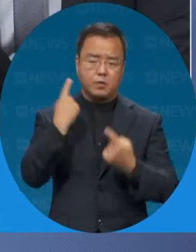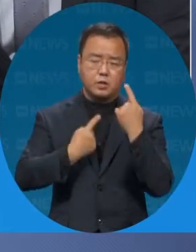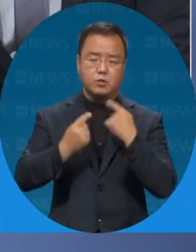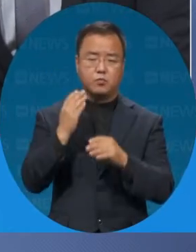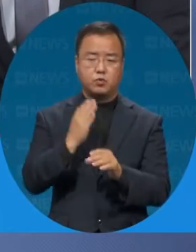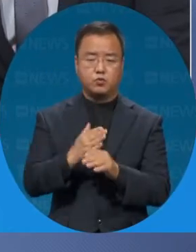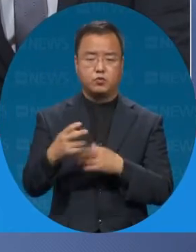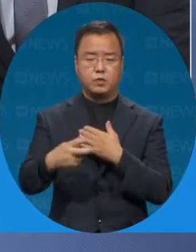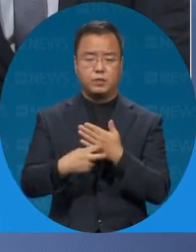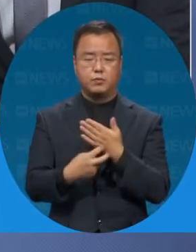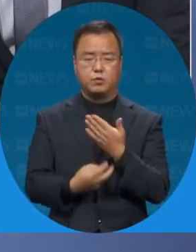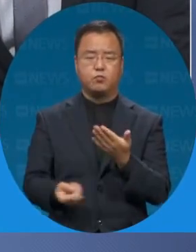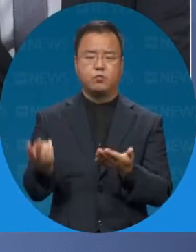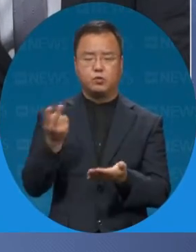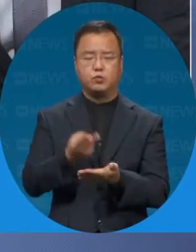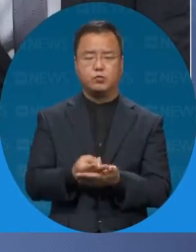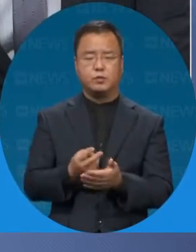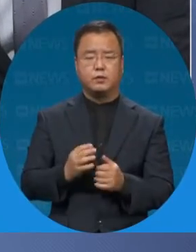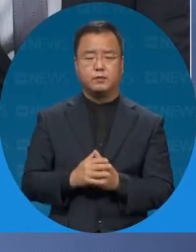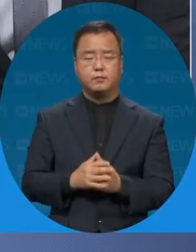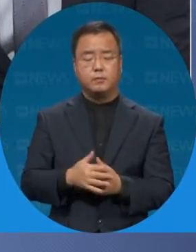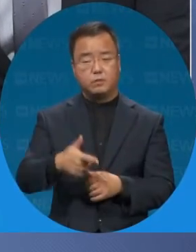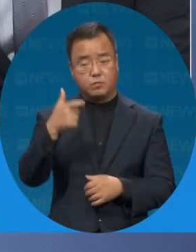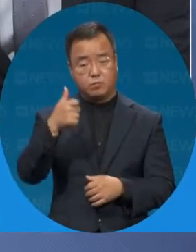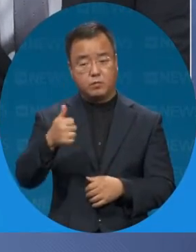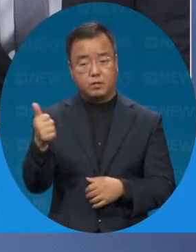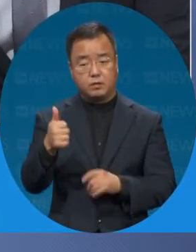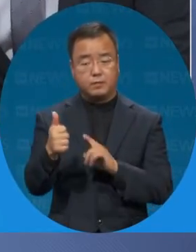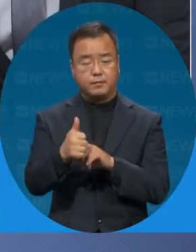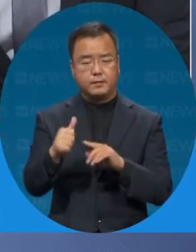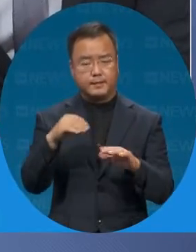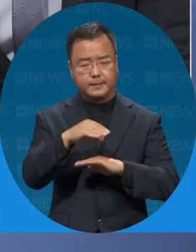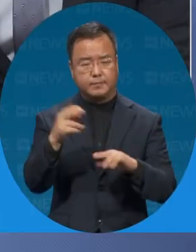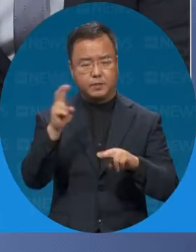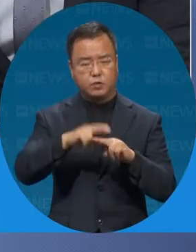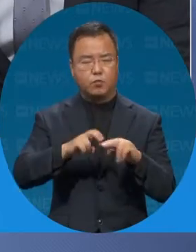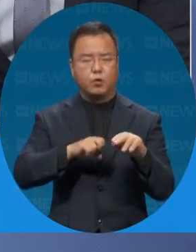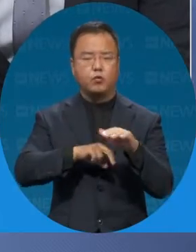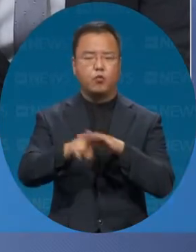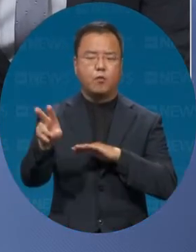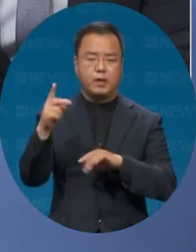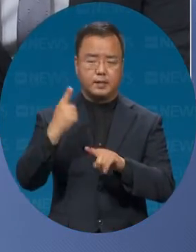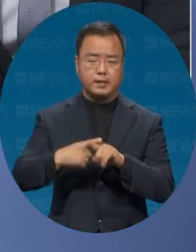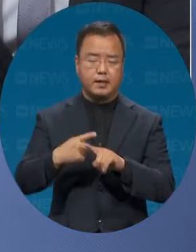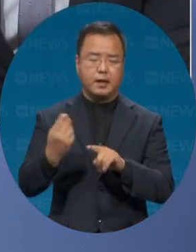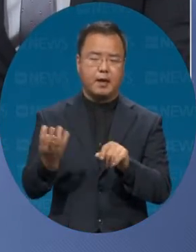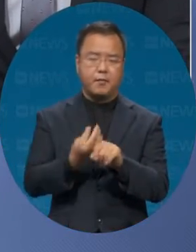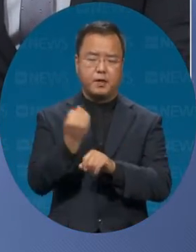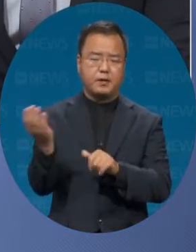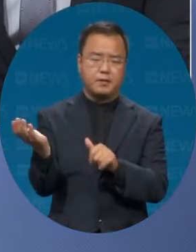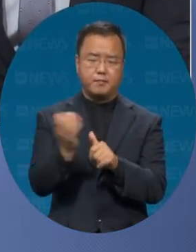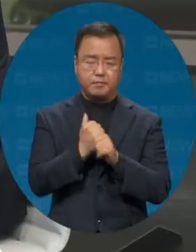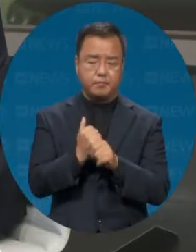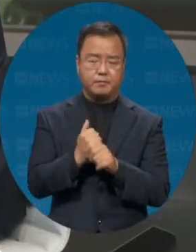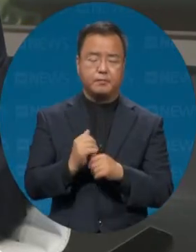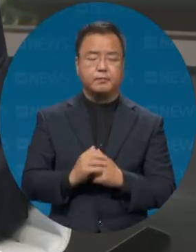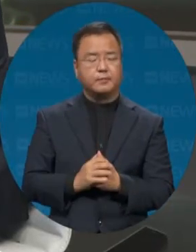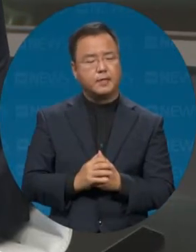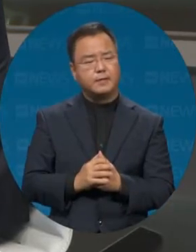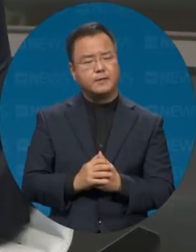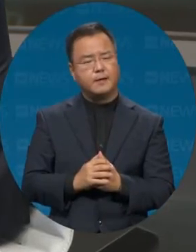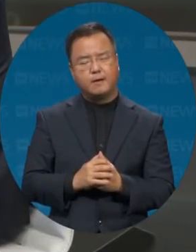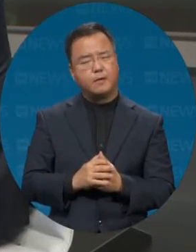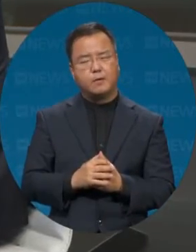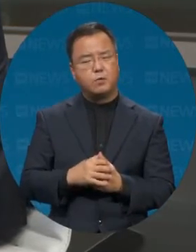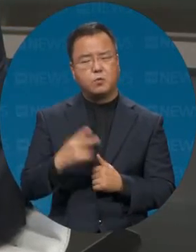이송돼 씁니다 이 총을 쏜 남학생은 차를 타고 달아났다가 10시 간만에 체포가 됐습니다 4 뭐 근절돼야 할